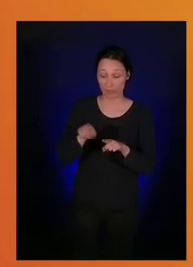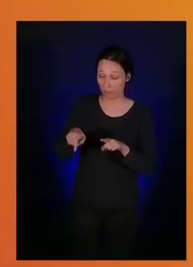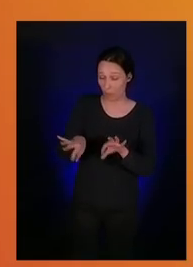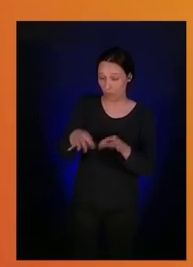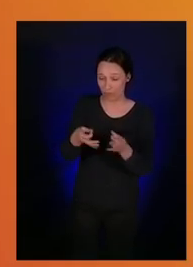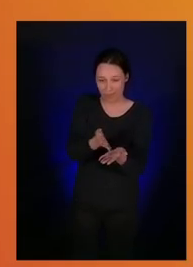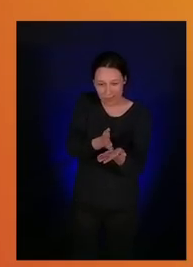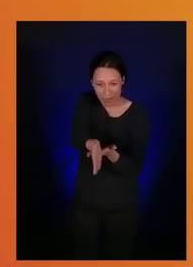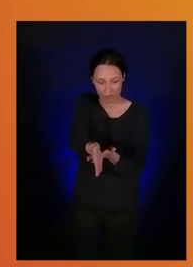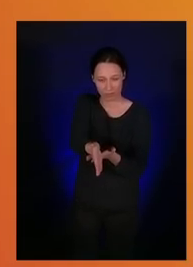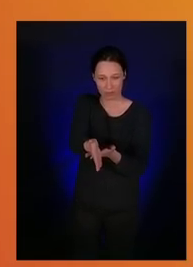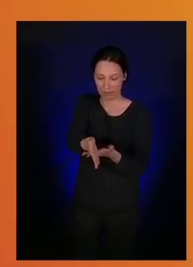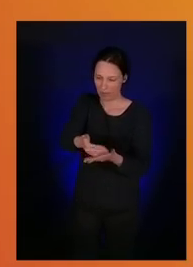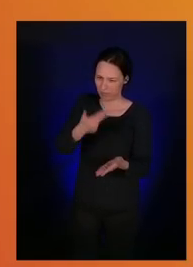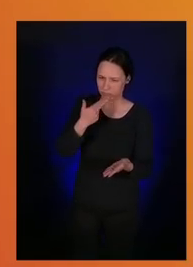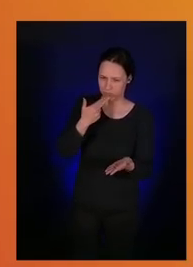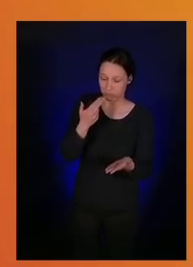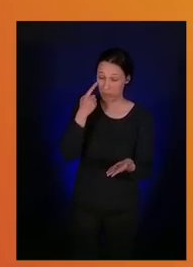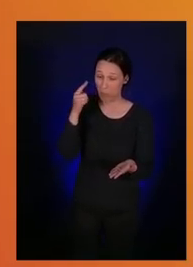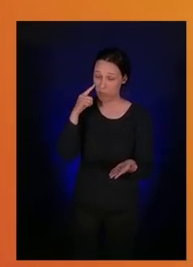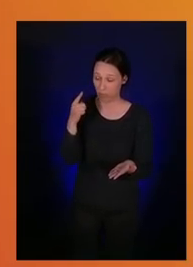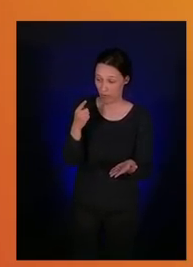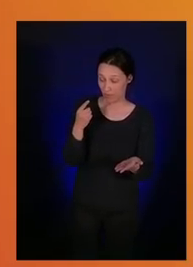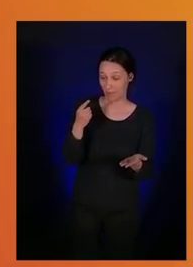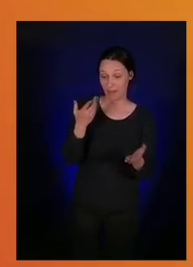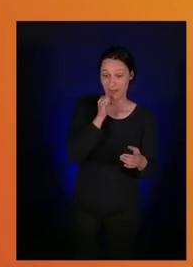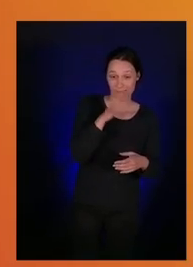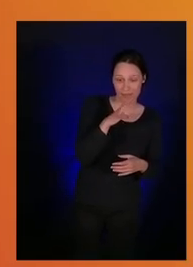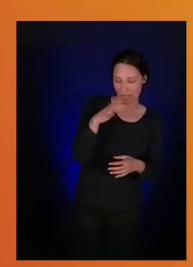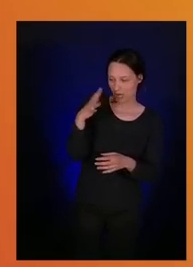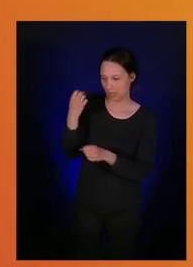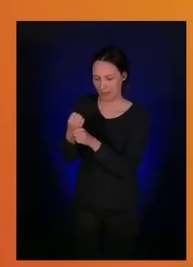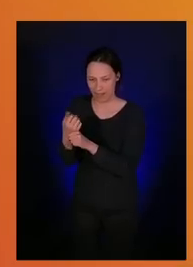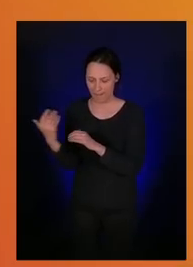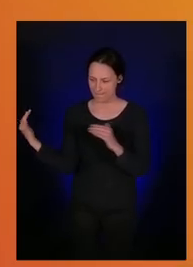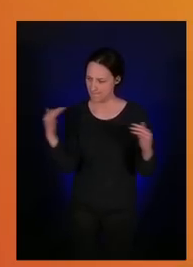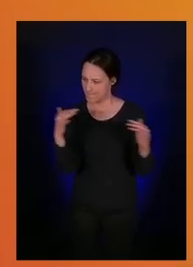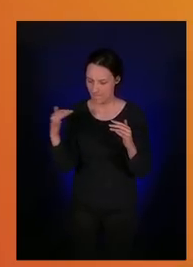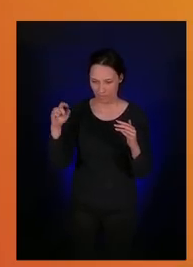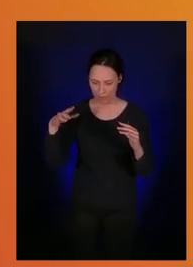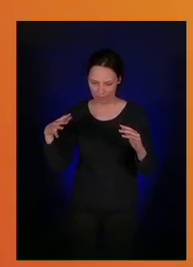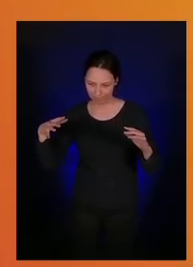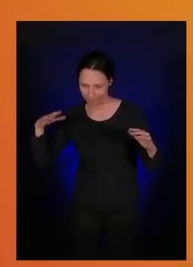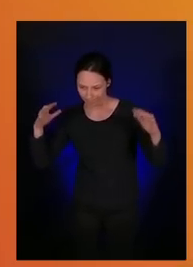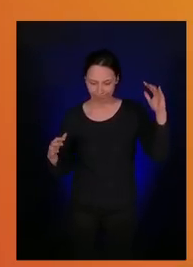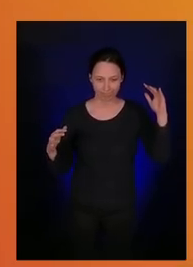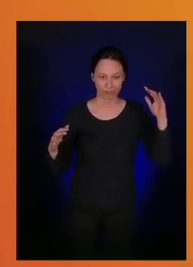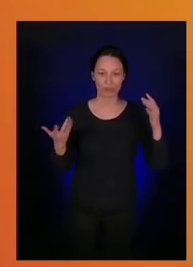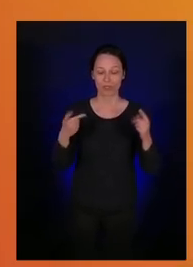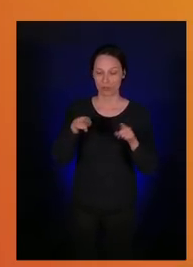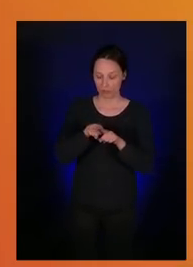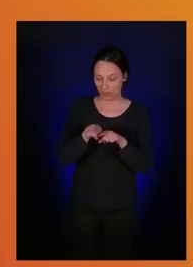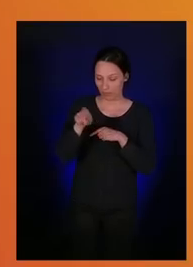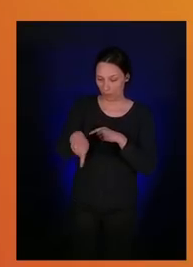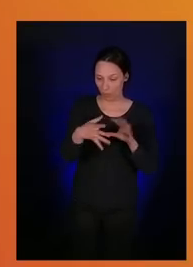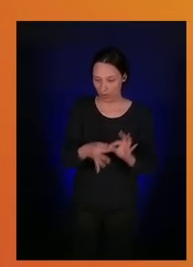l'affrontement capital-travail. Ce qui permet ainsi de faire le lien et son prolongement avec le document